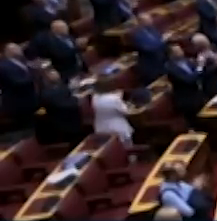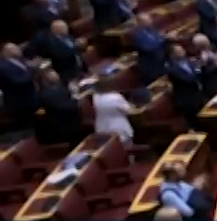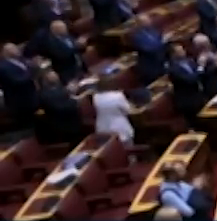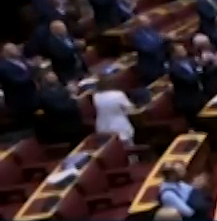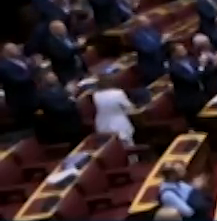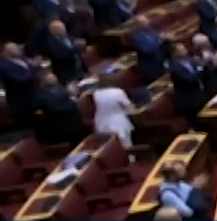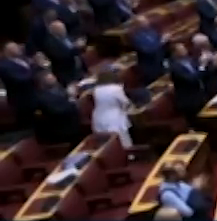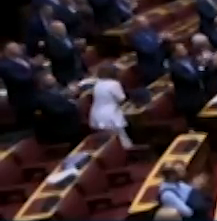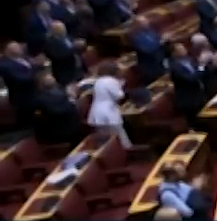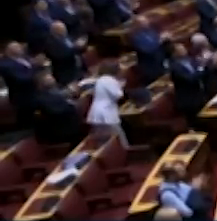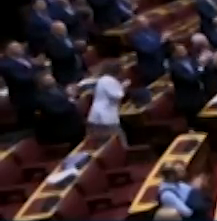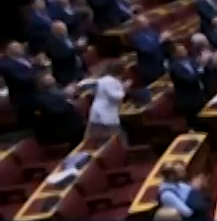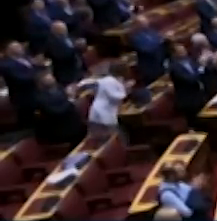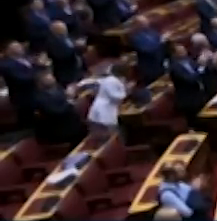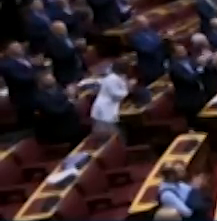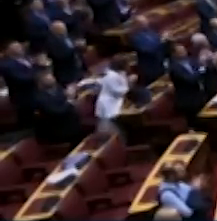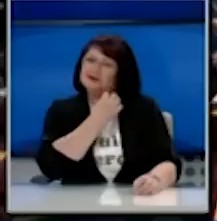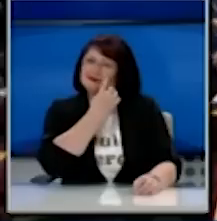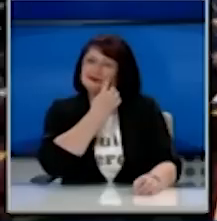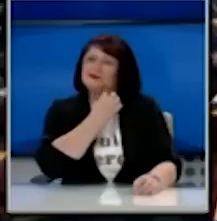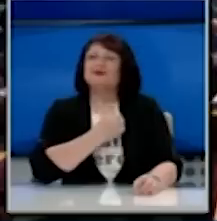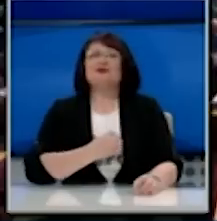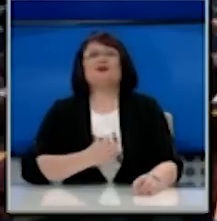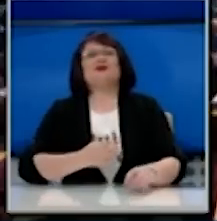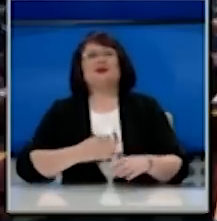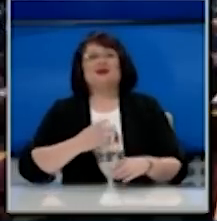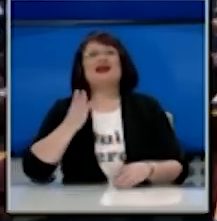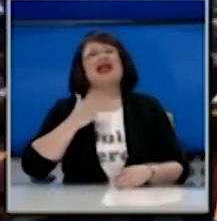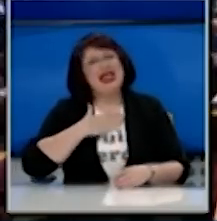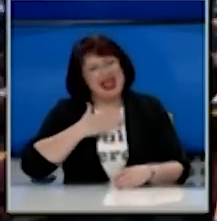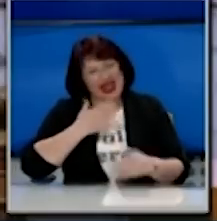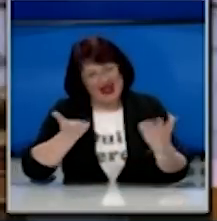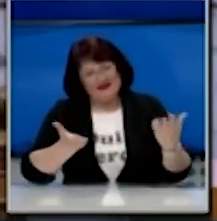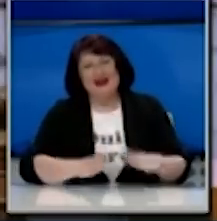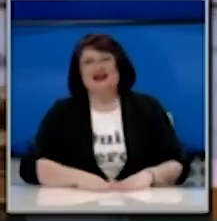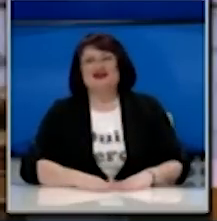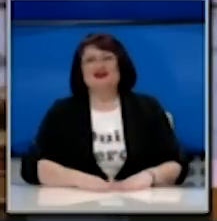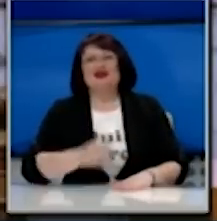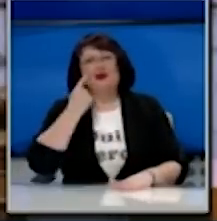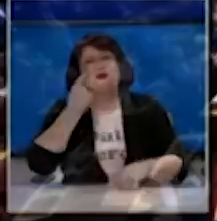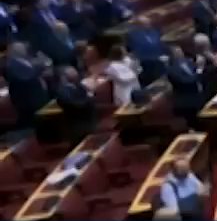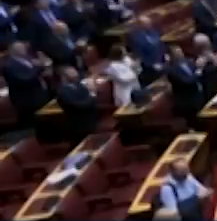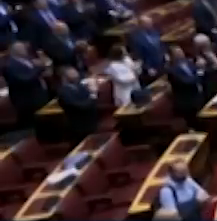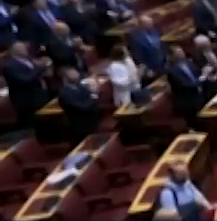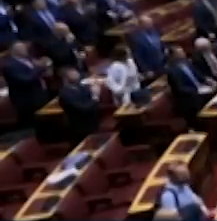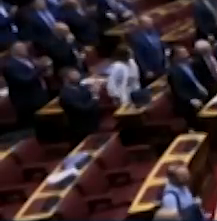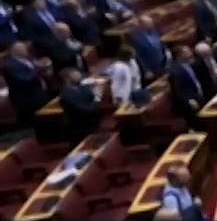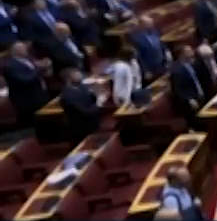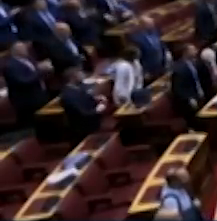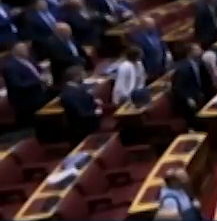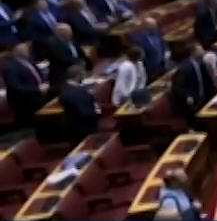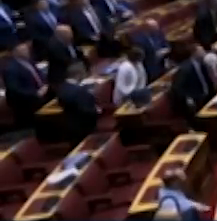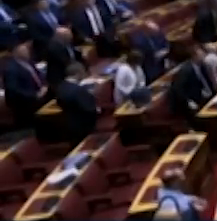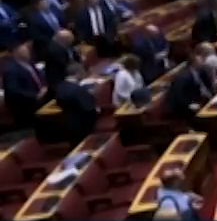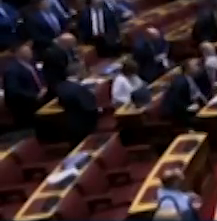Σας ευχαριστώ. Η διάγνωση βγήκε, που έχουμε πολλούς γιατρούς εδώ μέσα. Ήταν ένας σπασμός στη